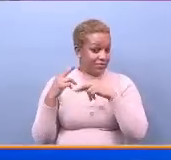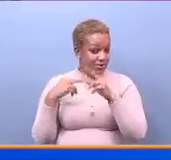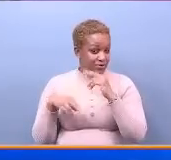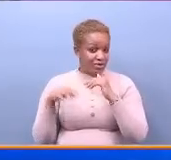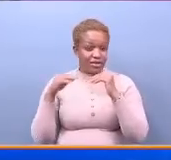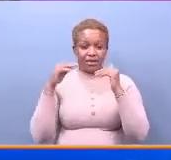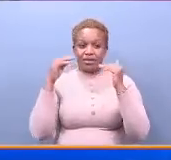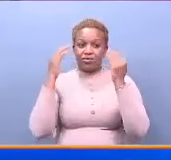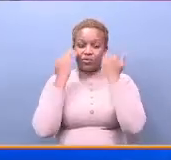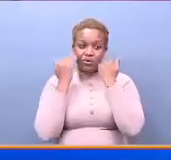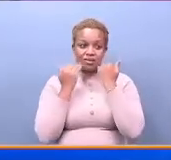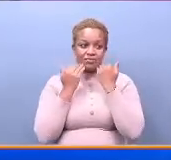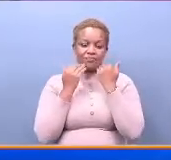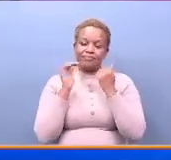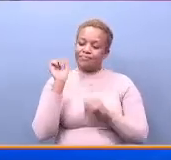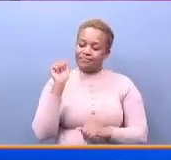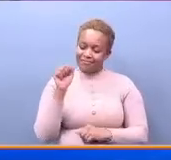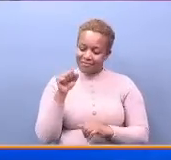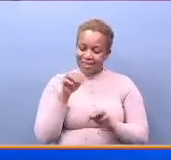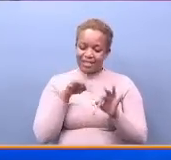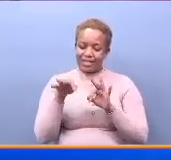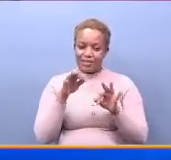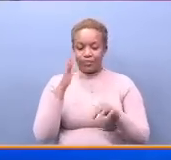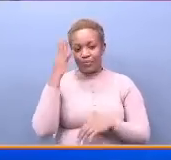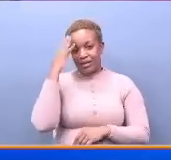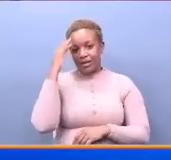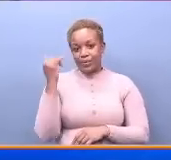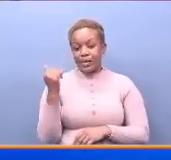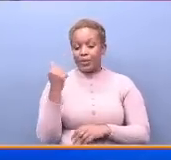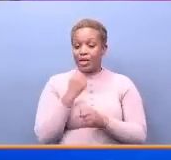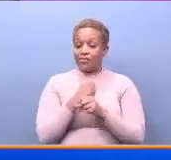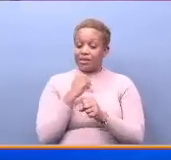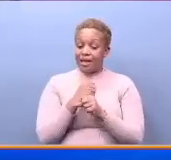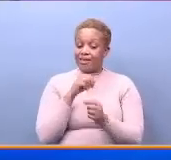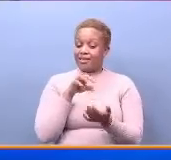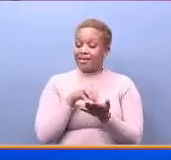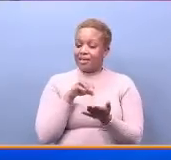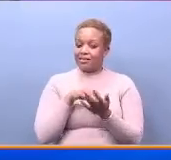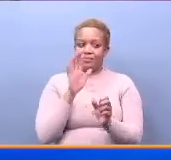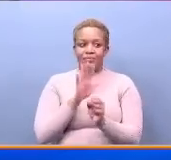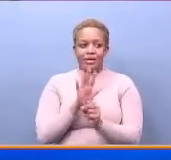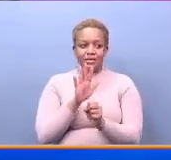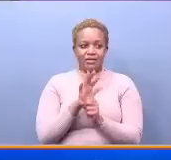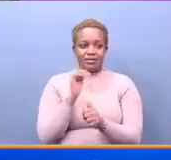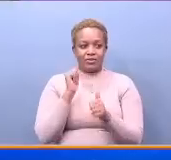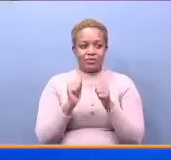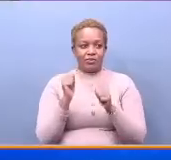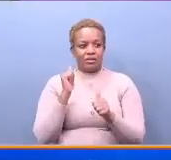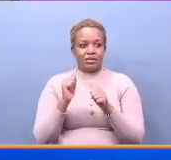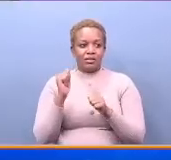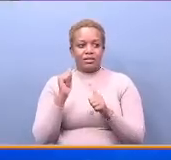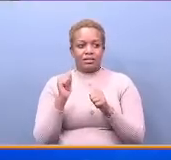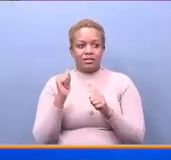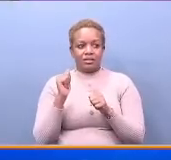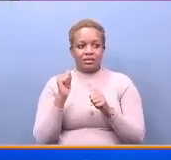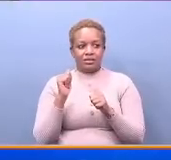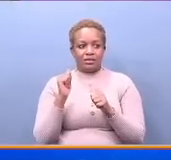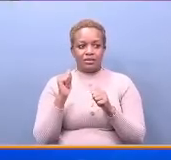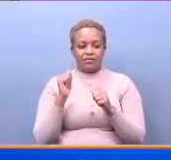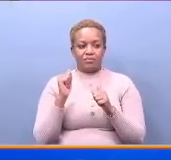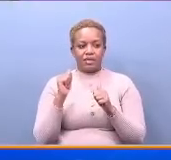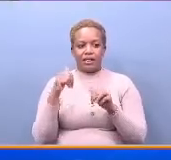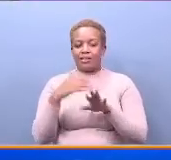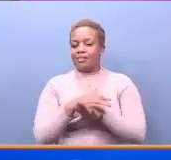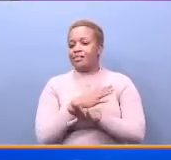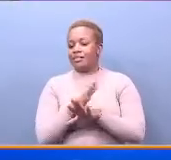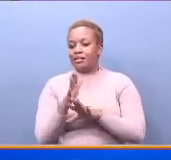hii moja. Lakini nitakuelezea kwa nini unangojea review. Zimefanyika, kumekuwa na kesi mingi za ambazo zimeruliwa vibaya na Supreme Court,